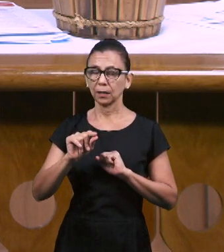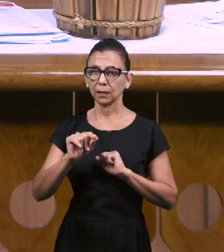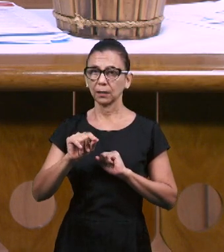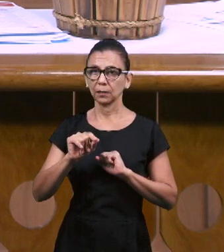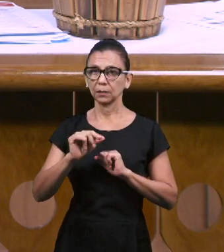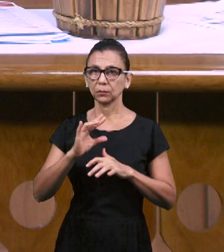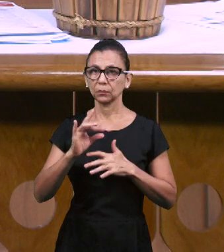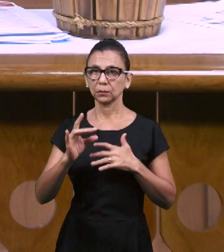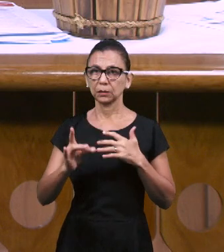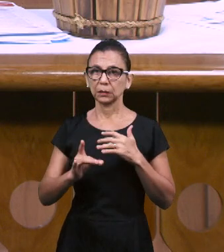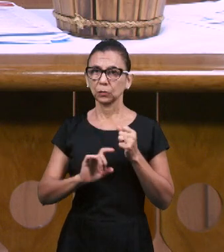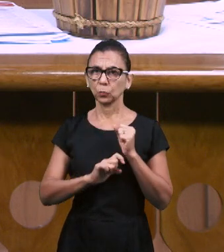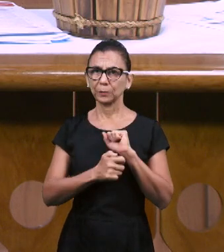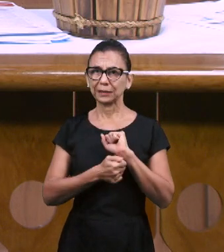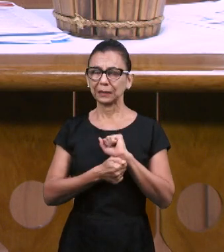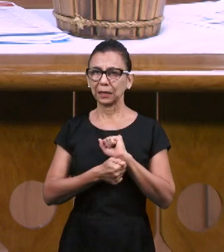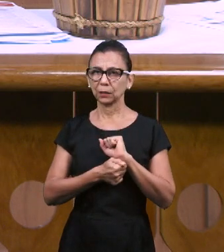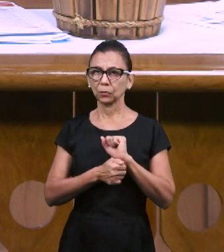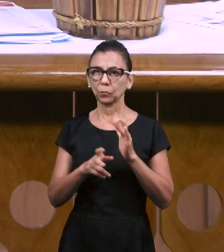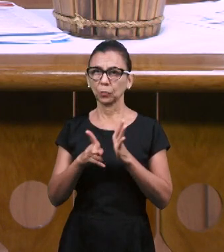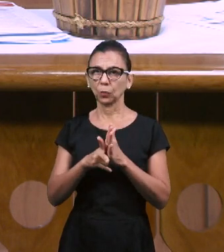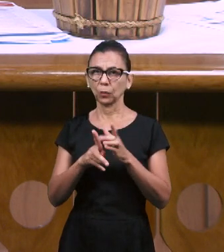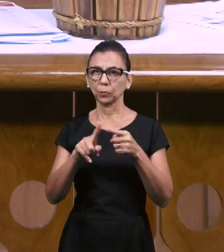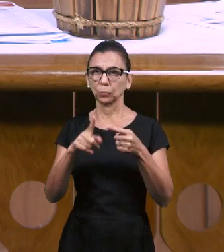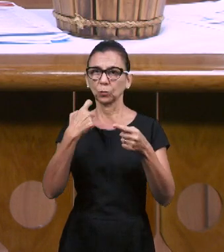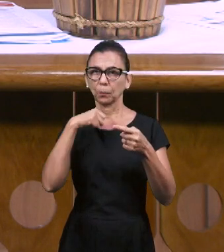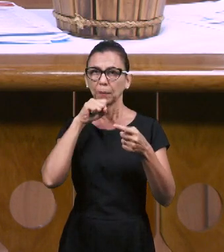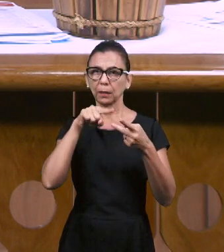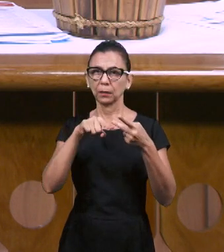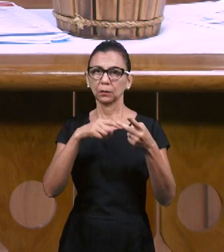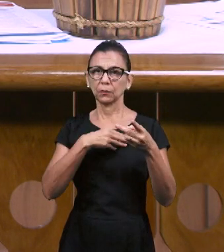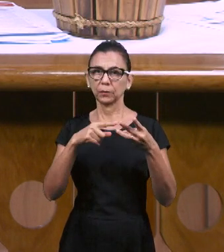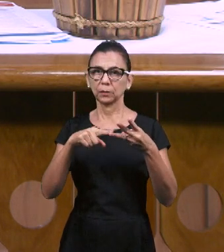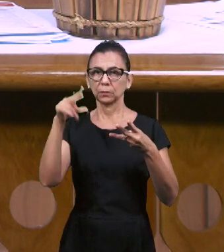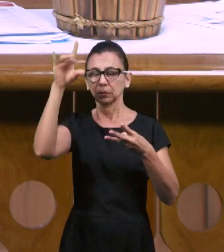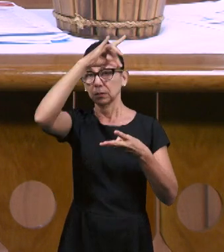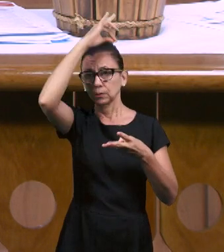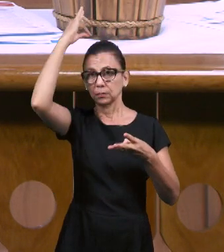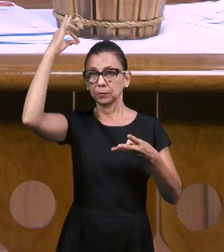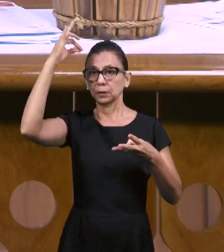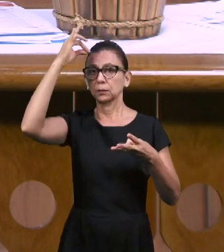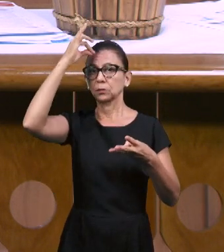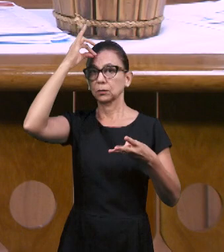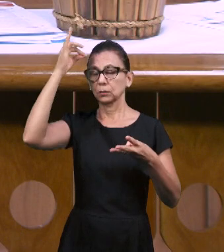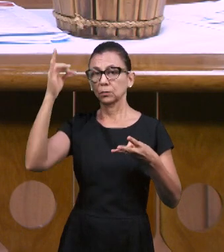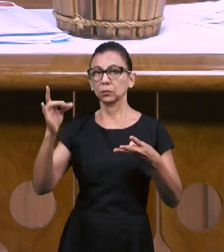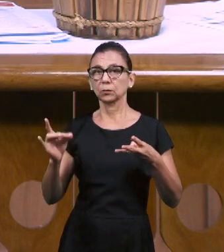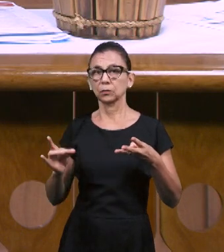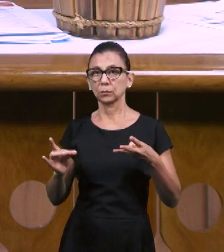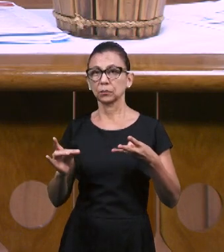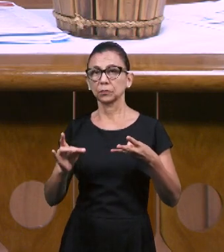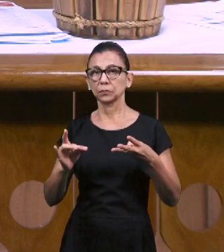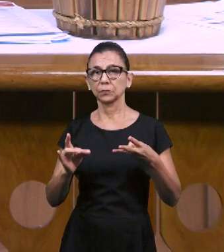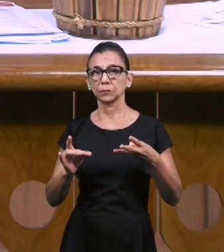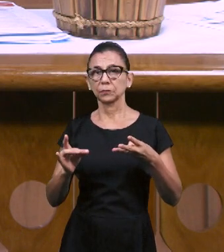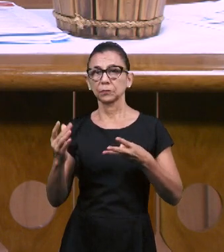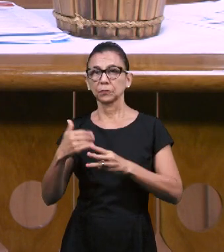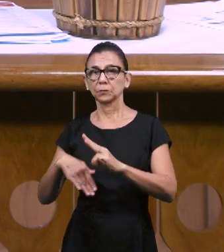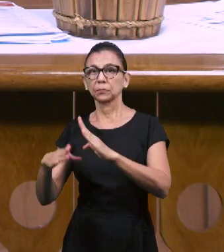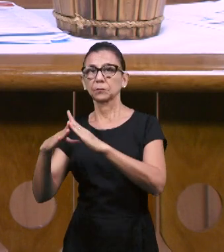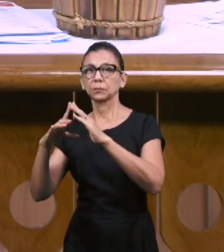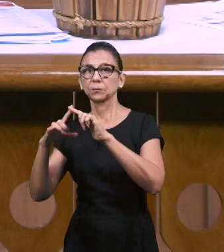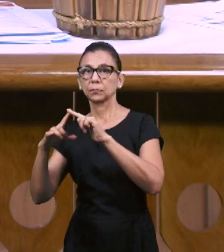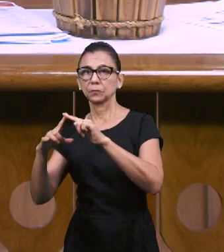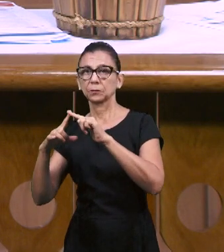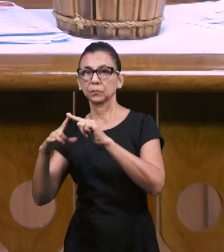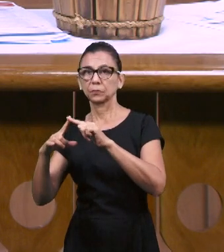à la question du mystère du Père, du Fils et du Saint-Esprit et qui agissent dans l'Église. Amen.